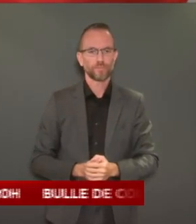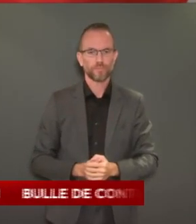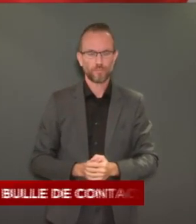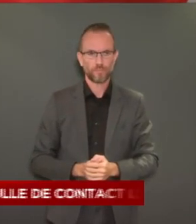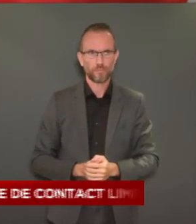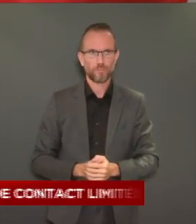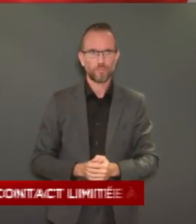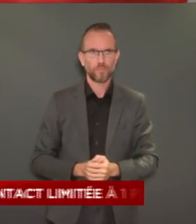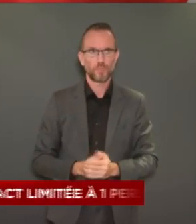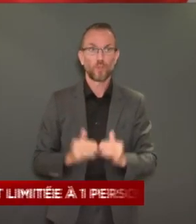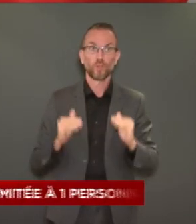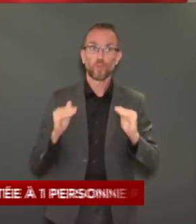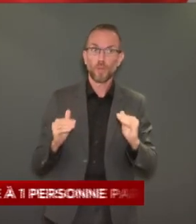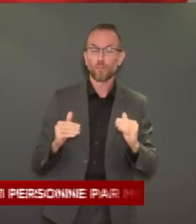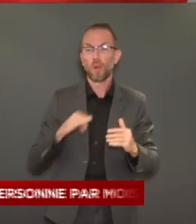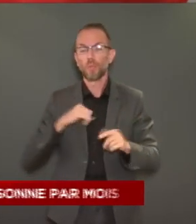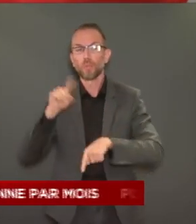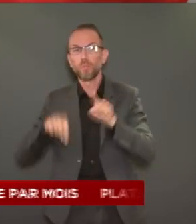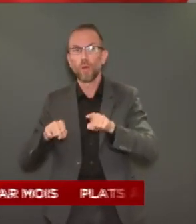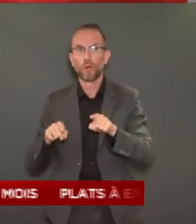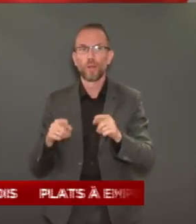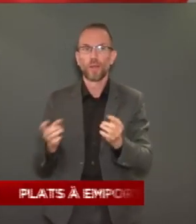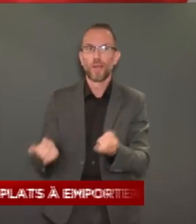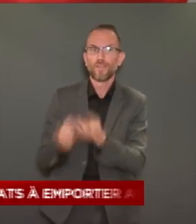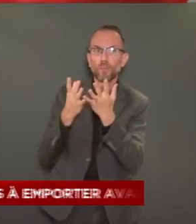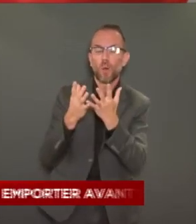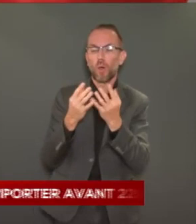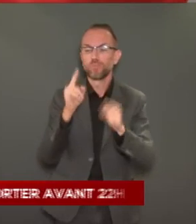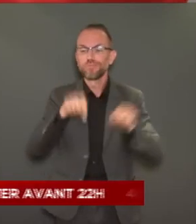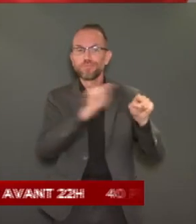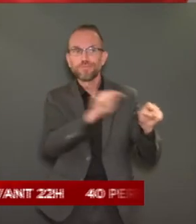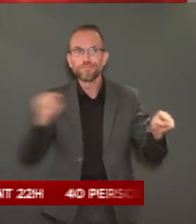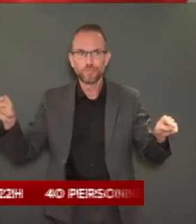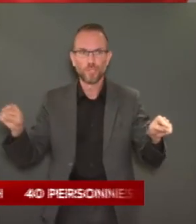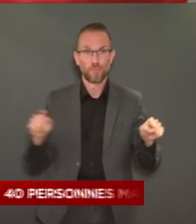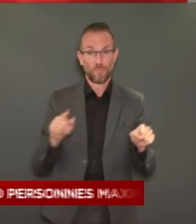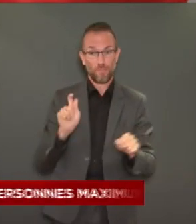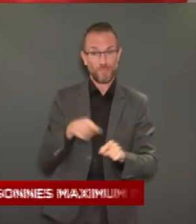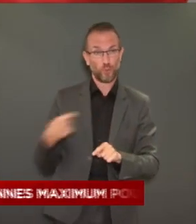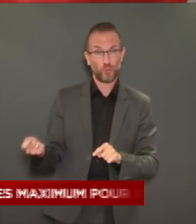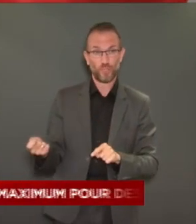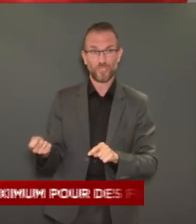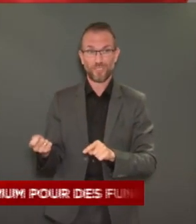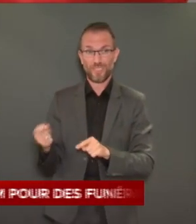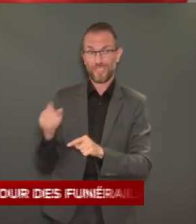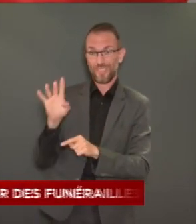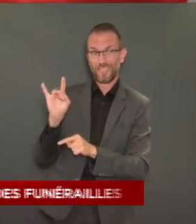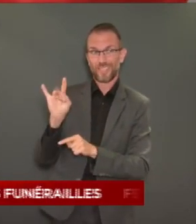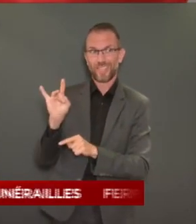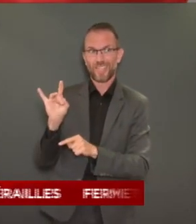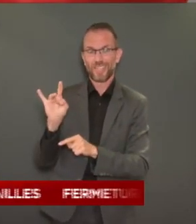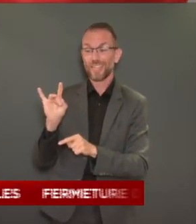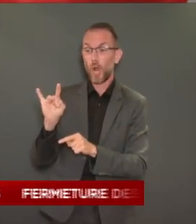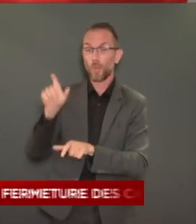quoique l'événement, la consommation de boissons et de nourriture sur place est interdite, mais je répète, une